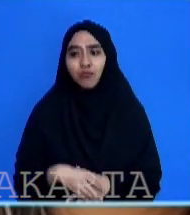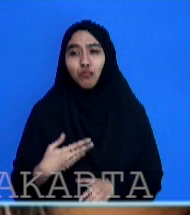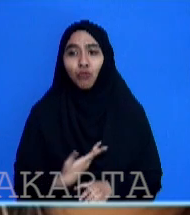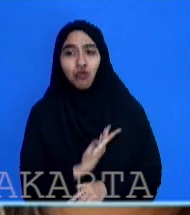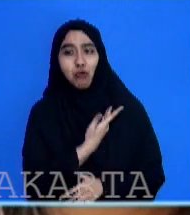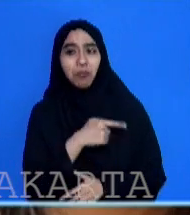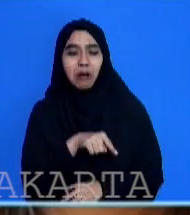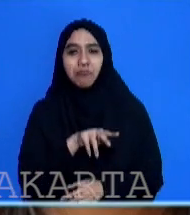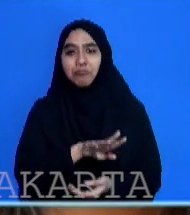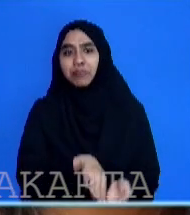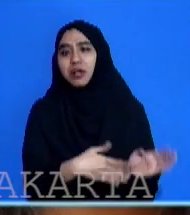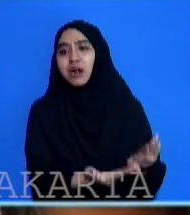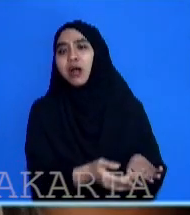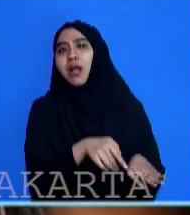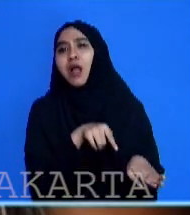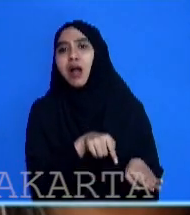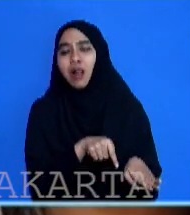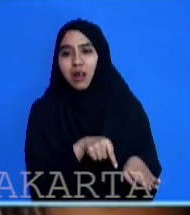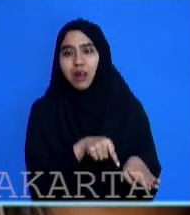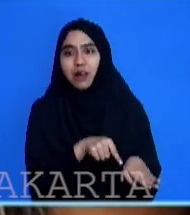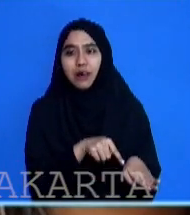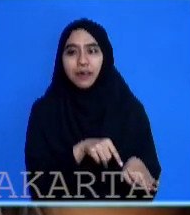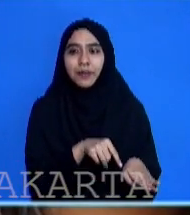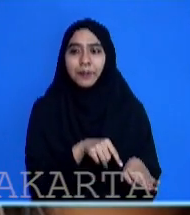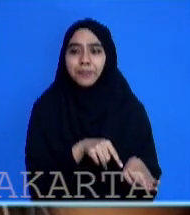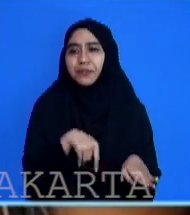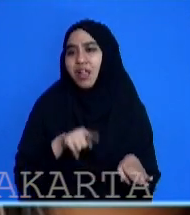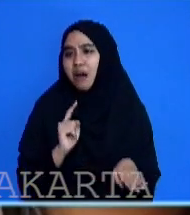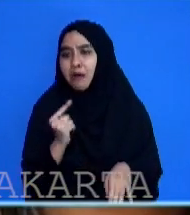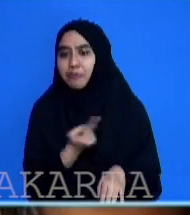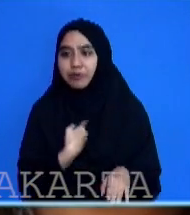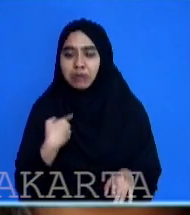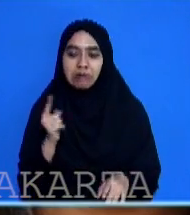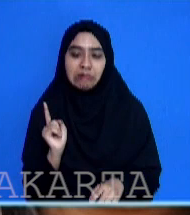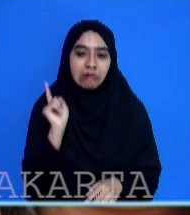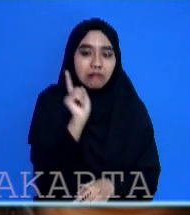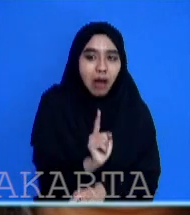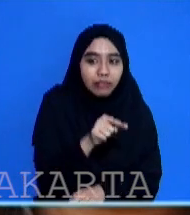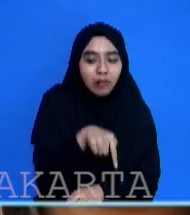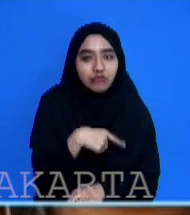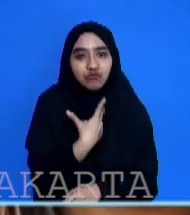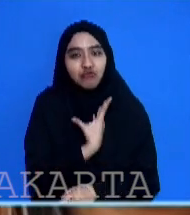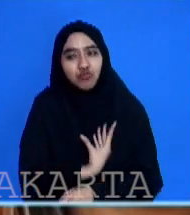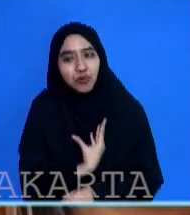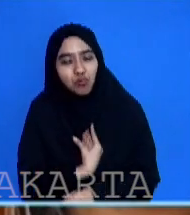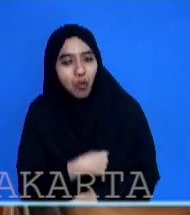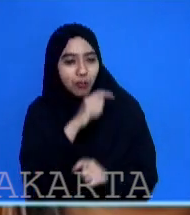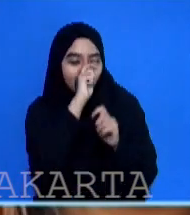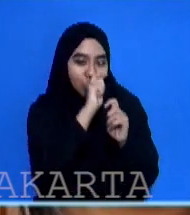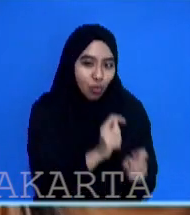e Andi maka kami datang untuk menyampaikan du cita dari Bu